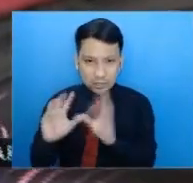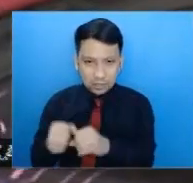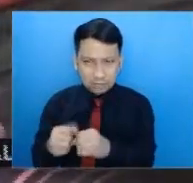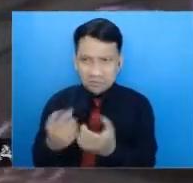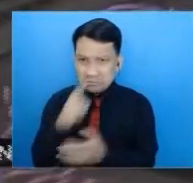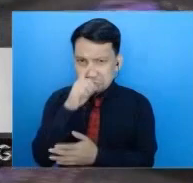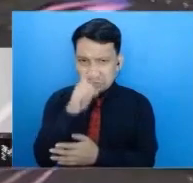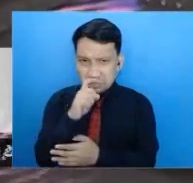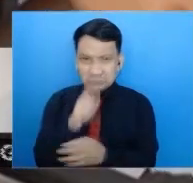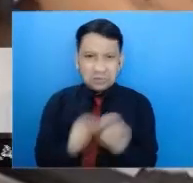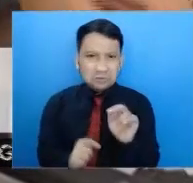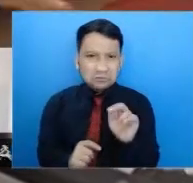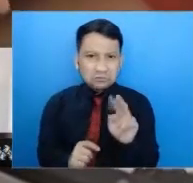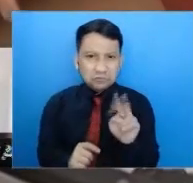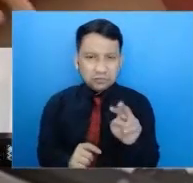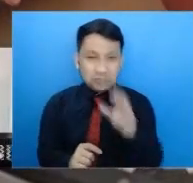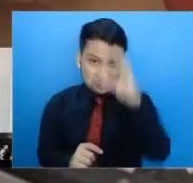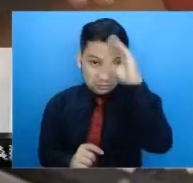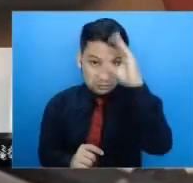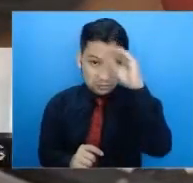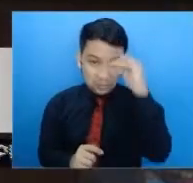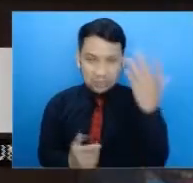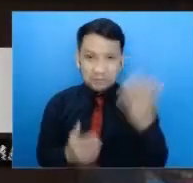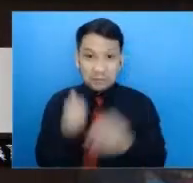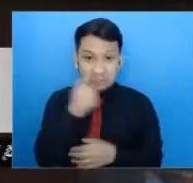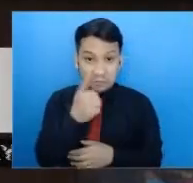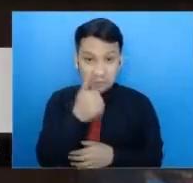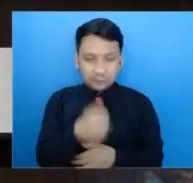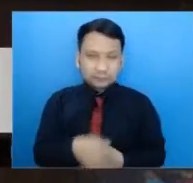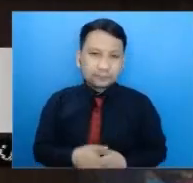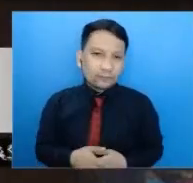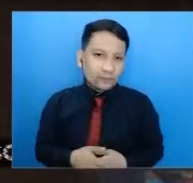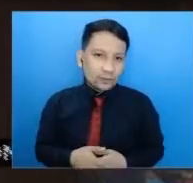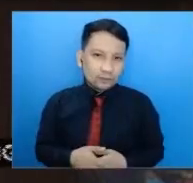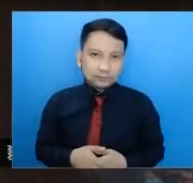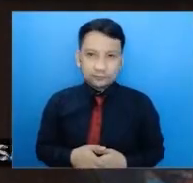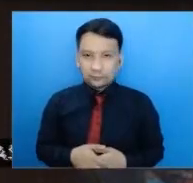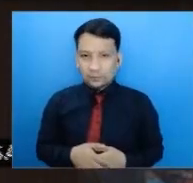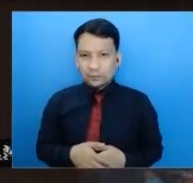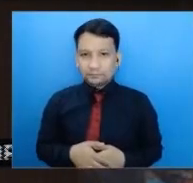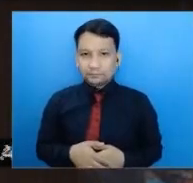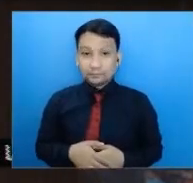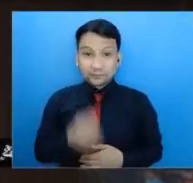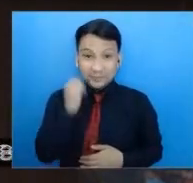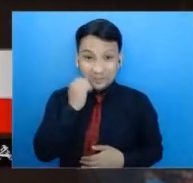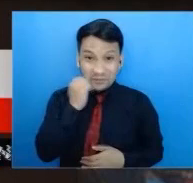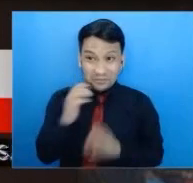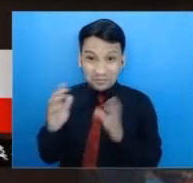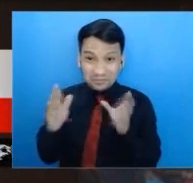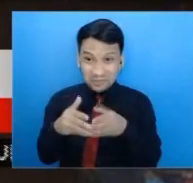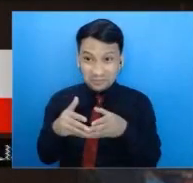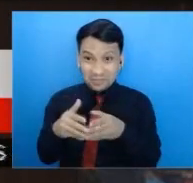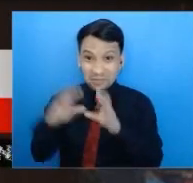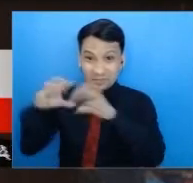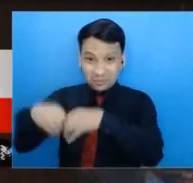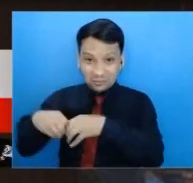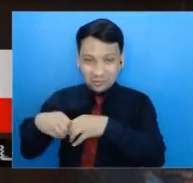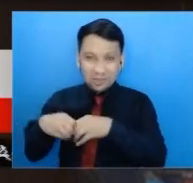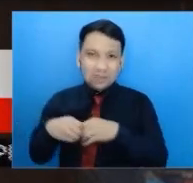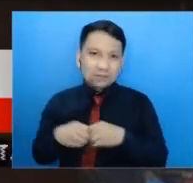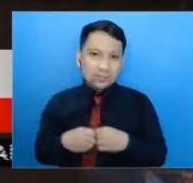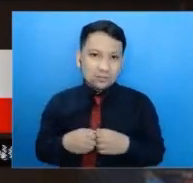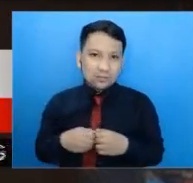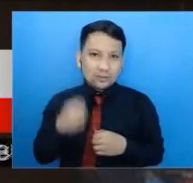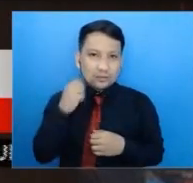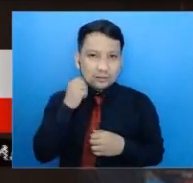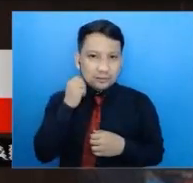lang ng mga batang lalaki at babae. Everyday nanguhuli kami kasi mag-assemble pa lang sila. Inaano na namin, hinuhuli na namin. Kaya